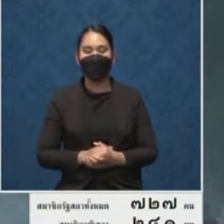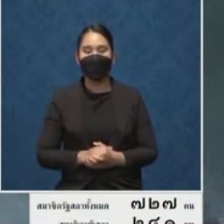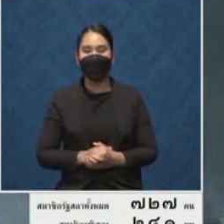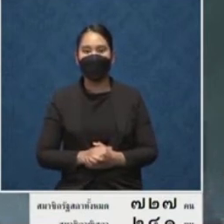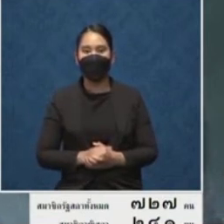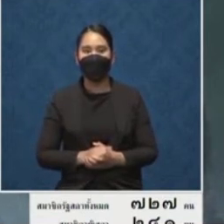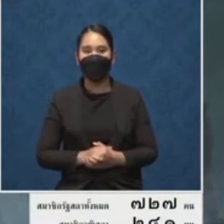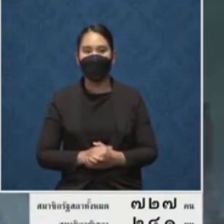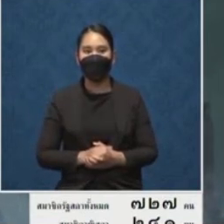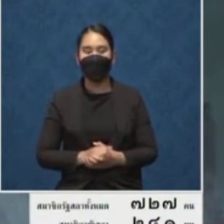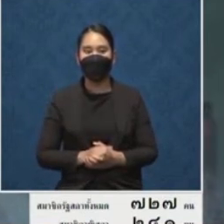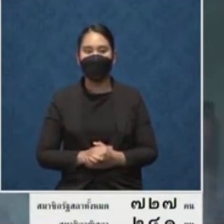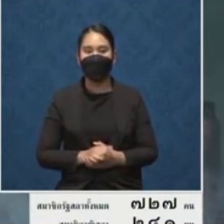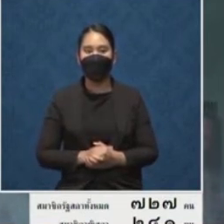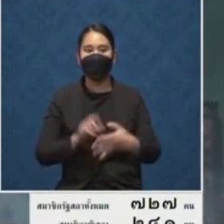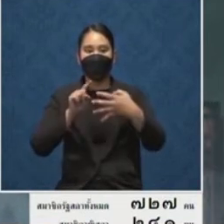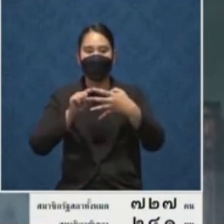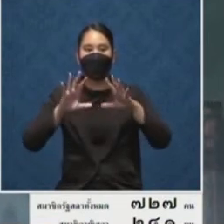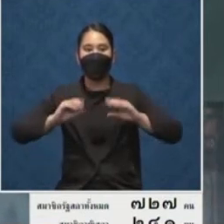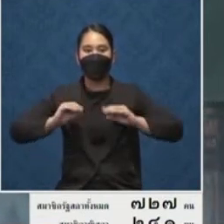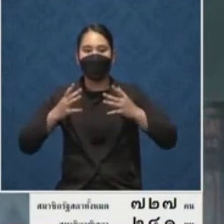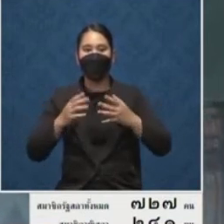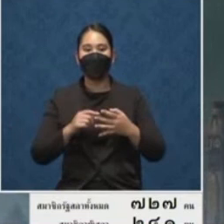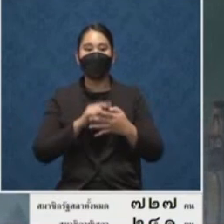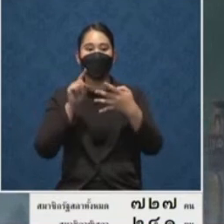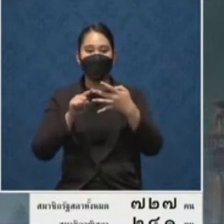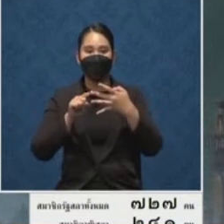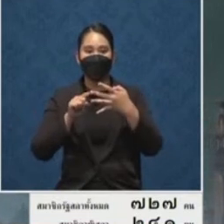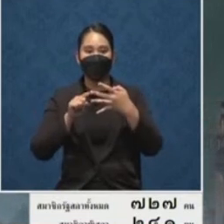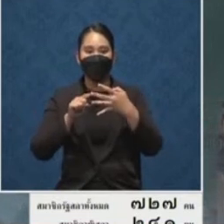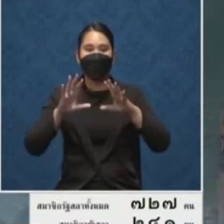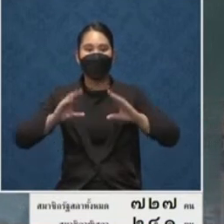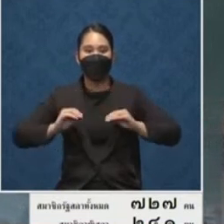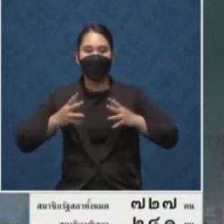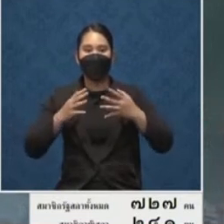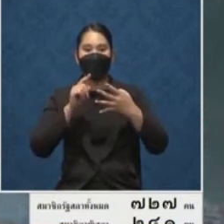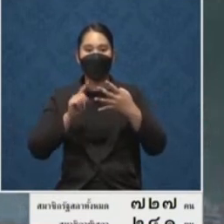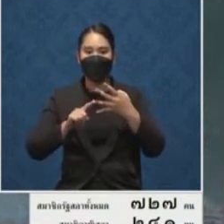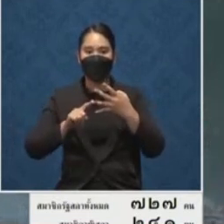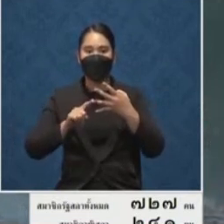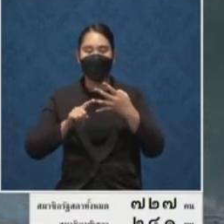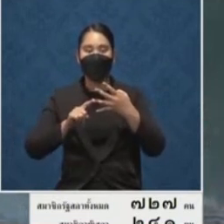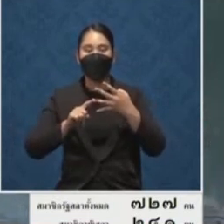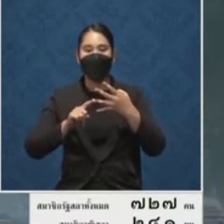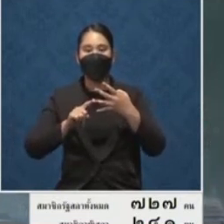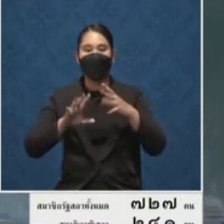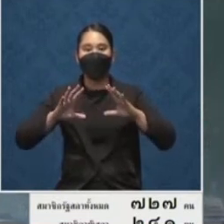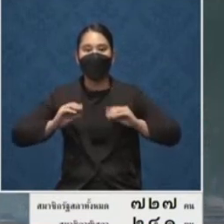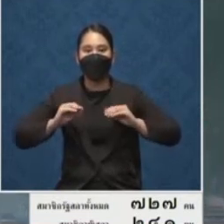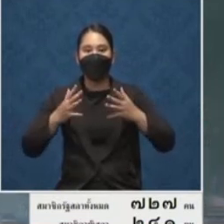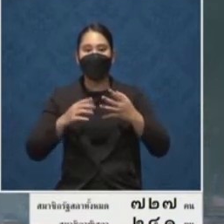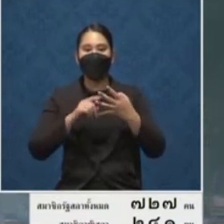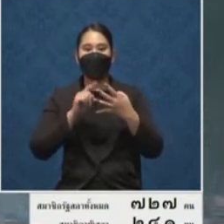700นายอับดุลฮาลิมมินซา 1ไม่รับหลักการ2